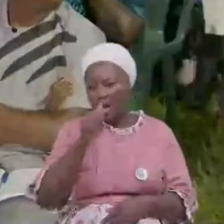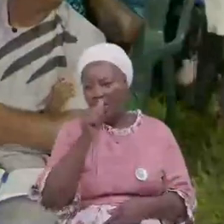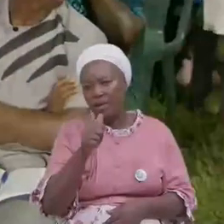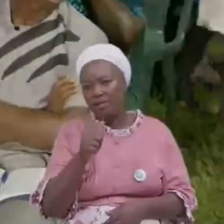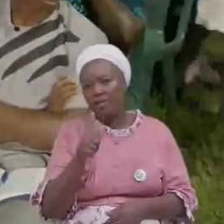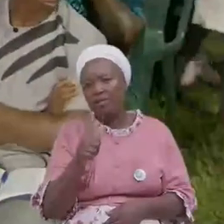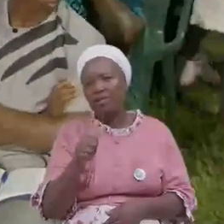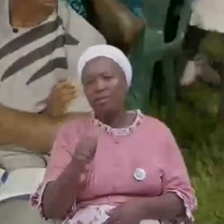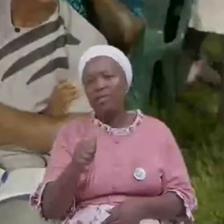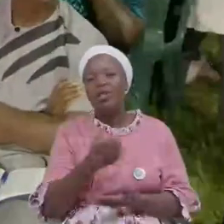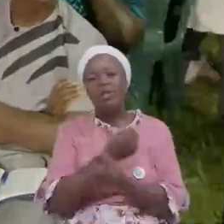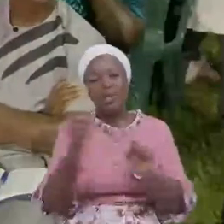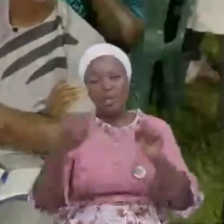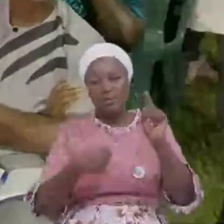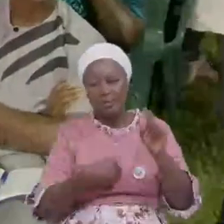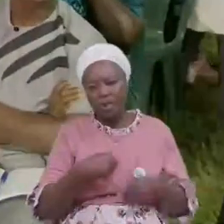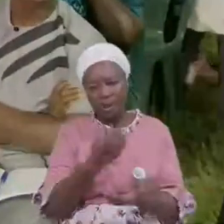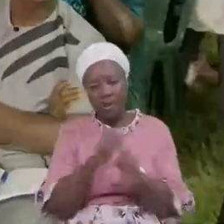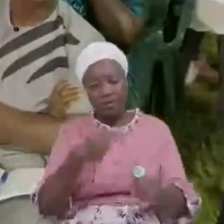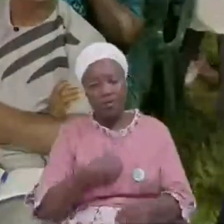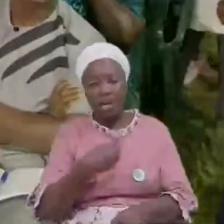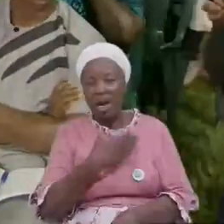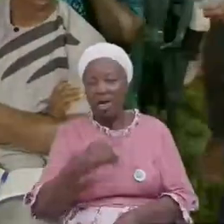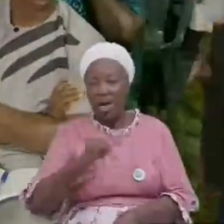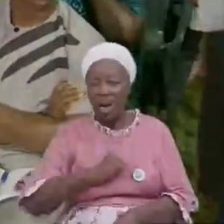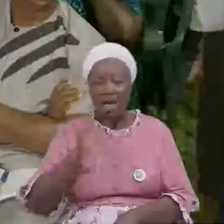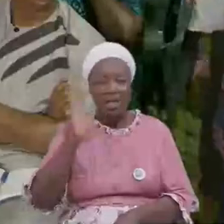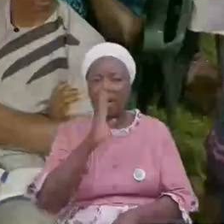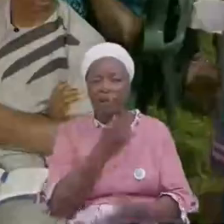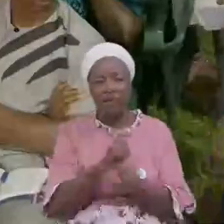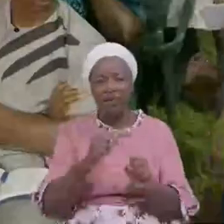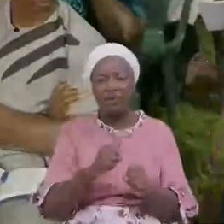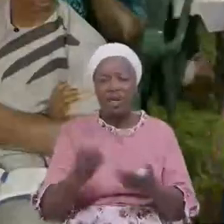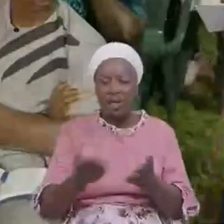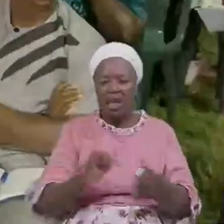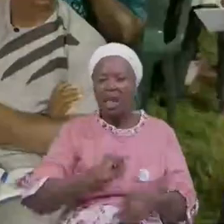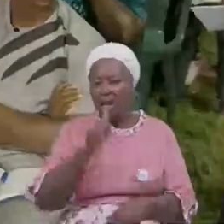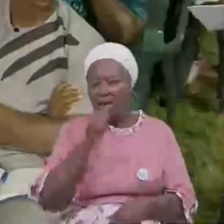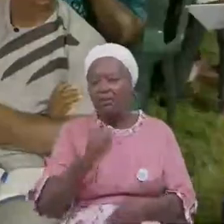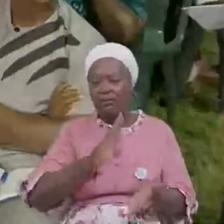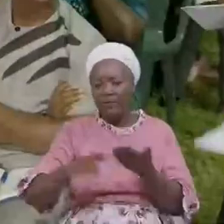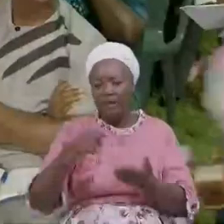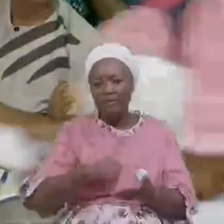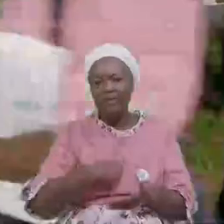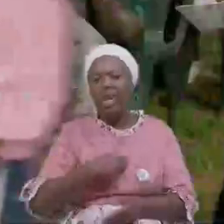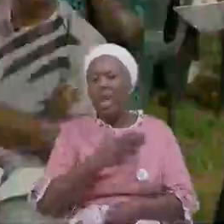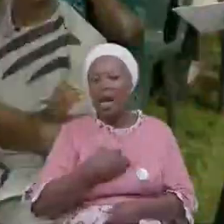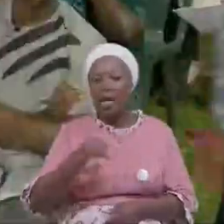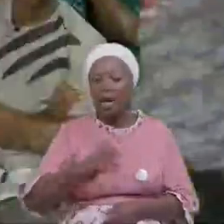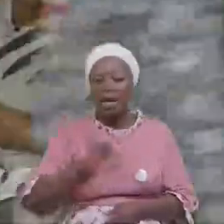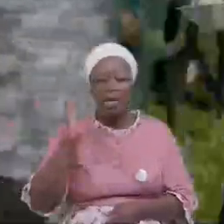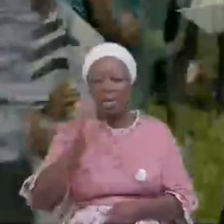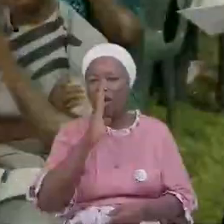sauve-moi. Et je serai sauvé. Me voici. Pardonne-moi. Et je serai pardonné.